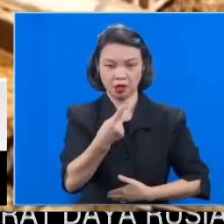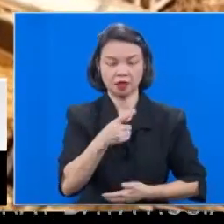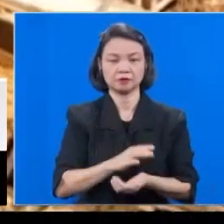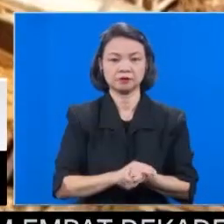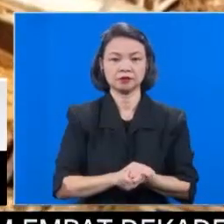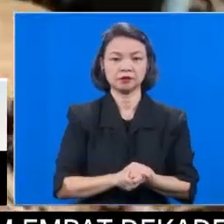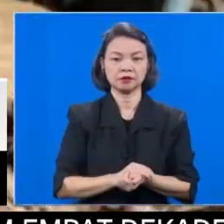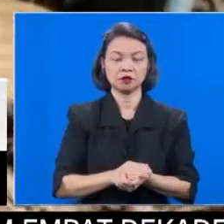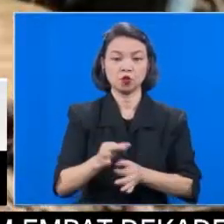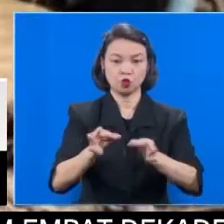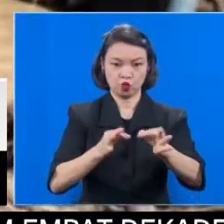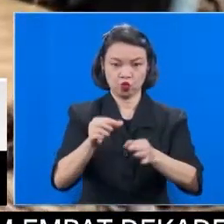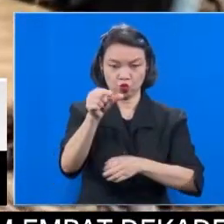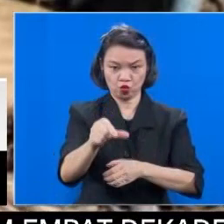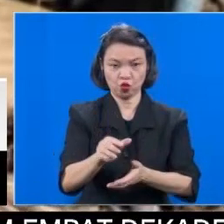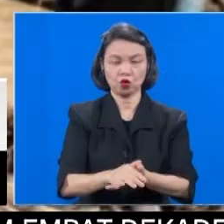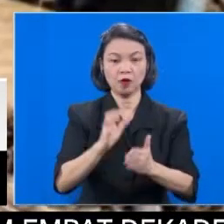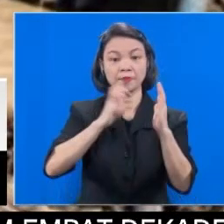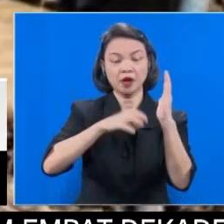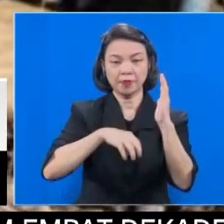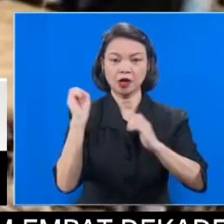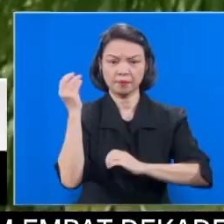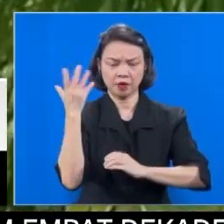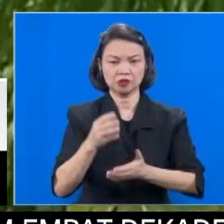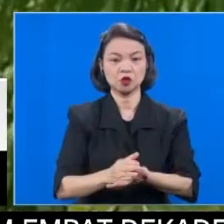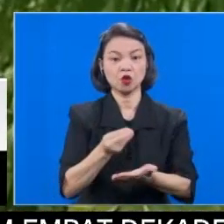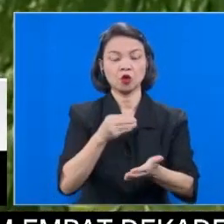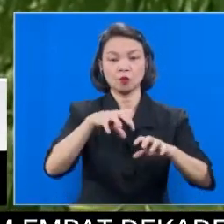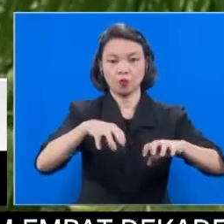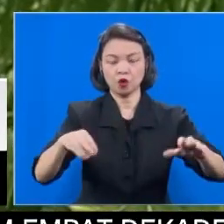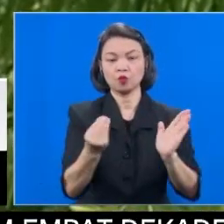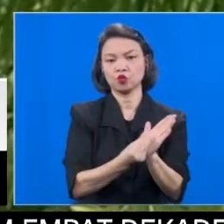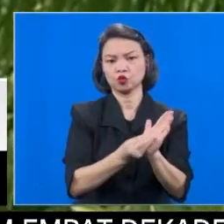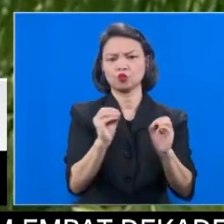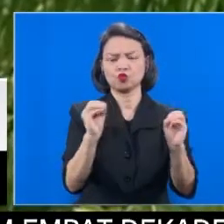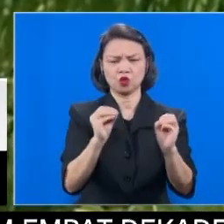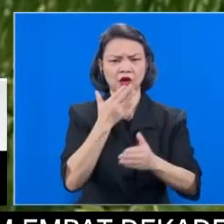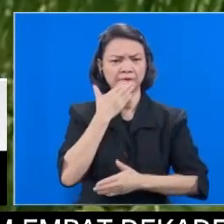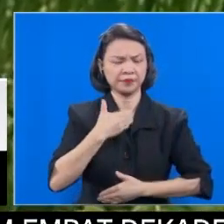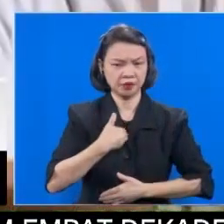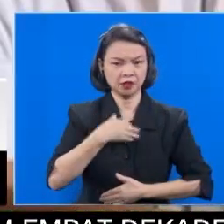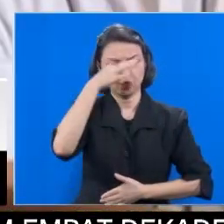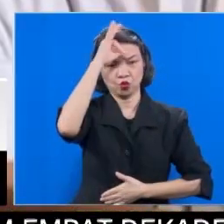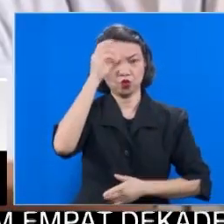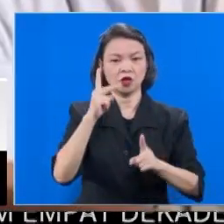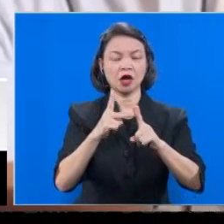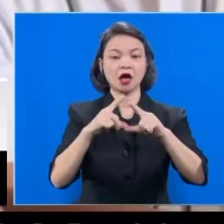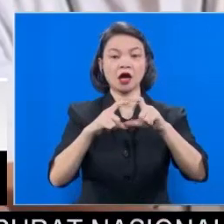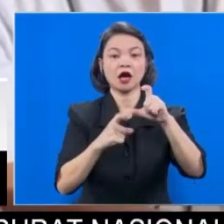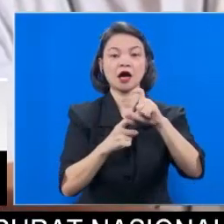kliennya hanyalah fasilitator penambangan emas dan barang bukti yang disita polisi bukan milik Briptu hasbudi namun